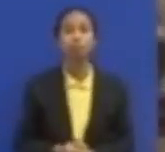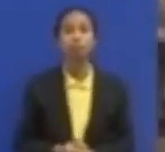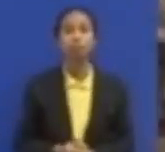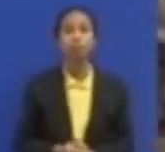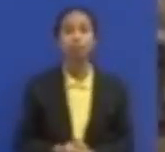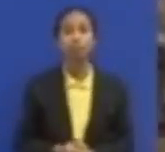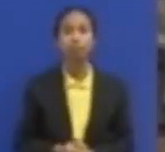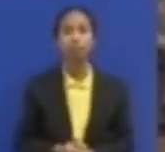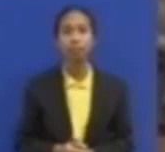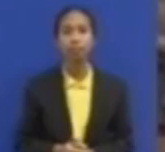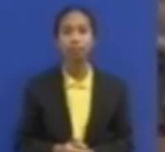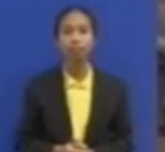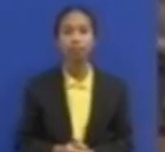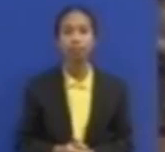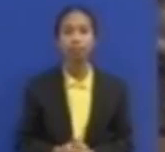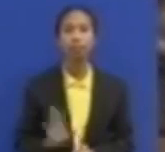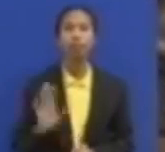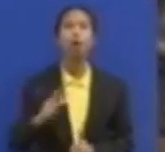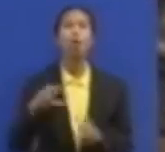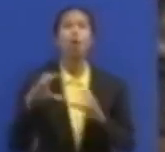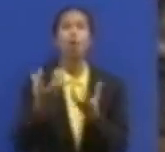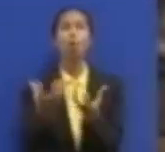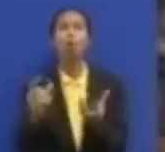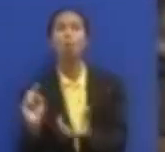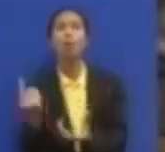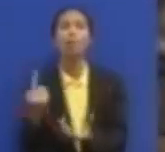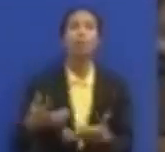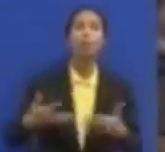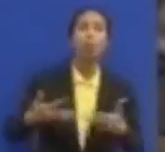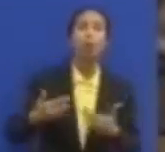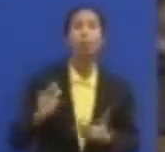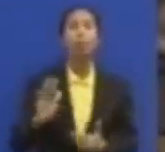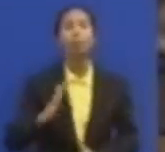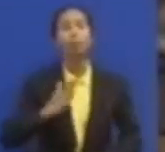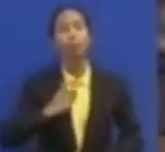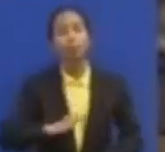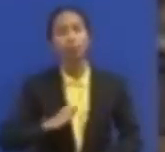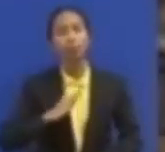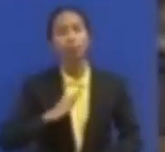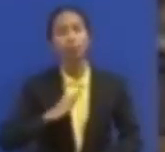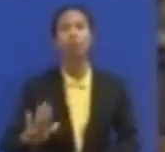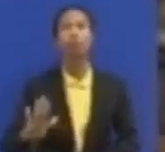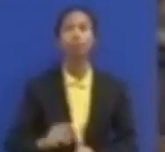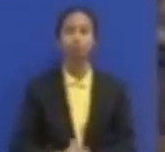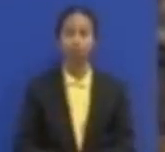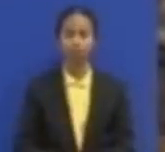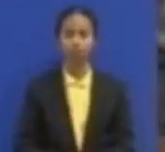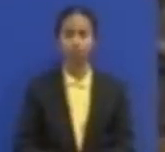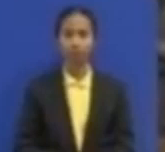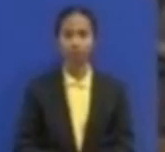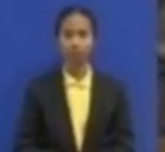ร้อนธรรมดาก็ปล่อยโอกาสบ้าง